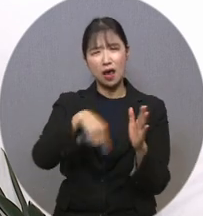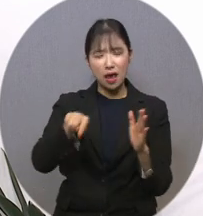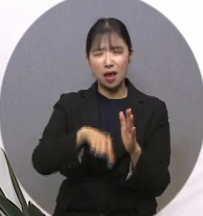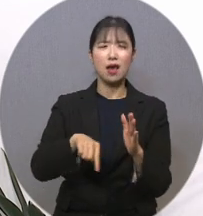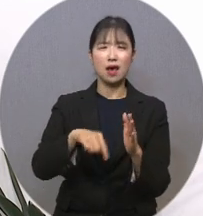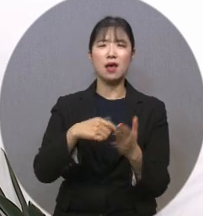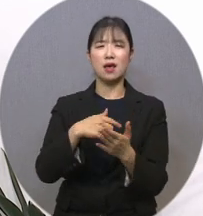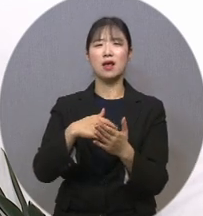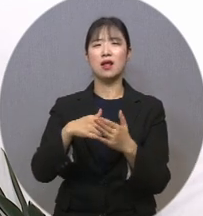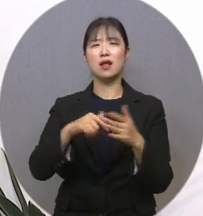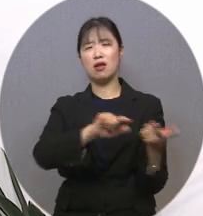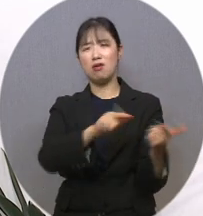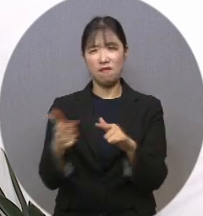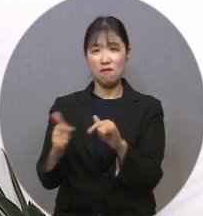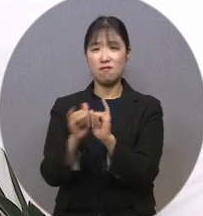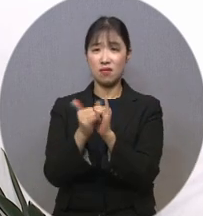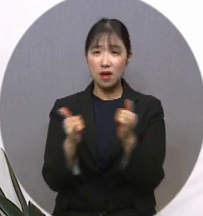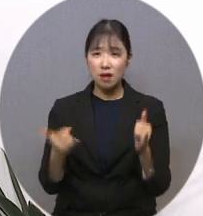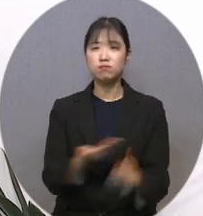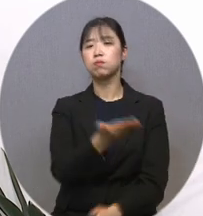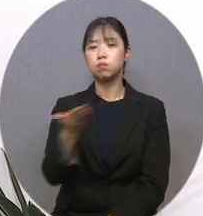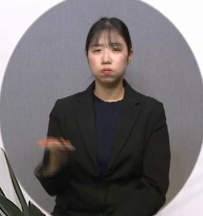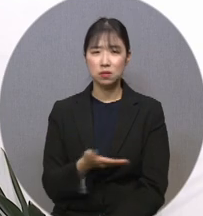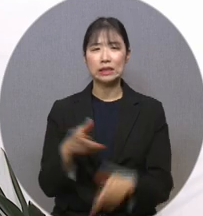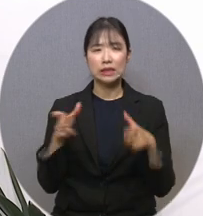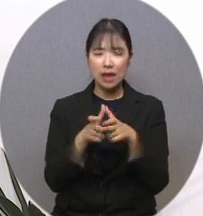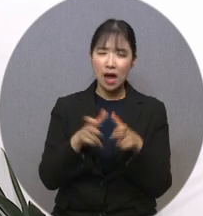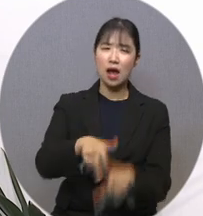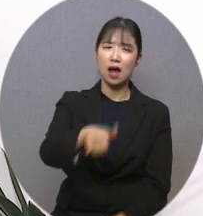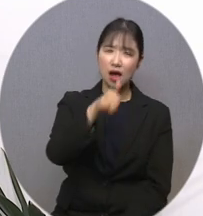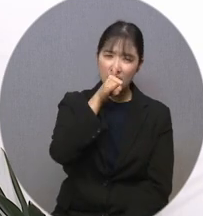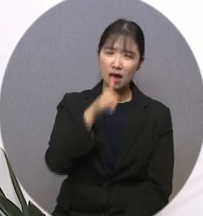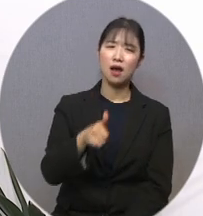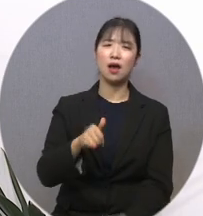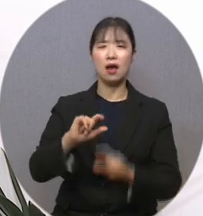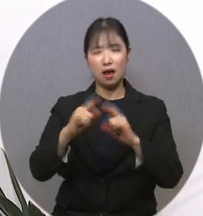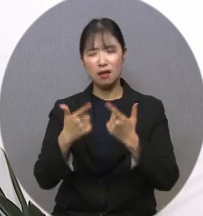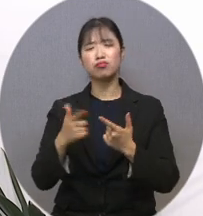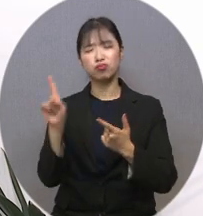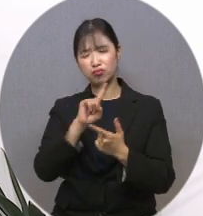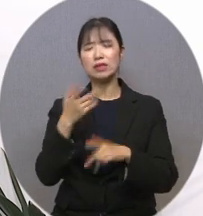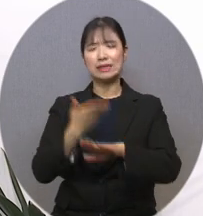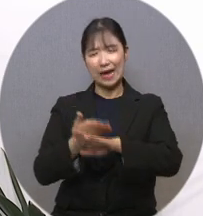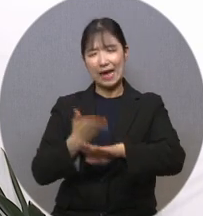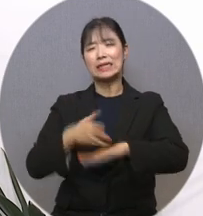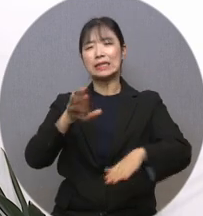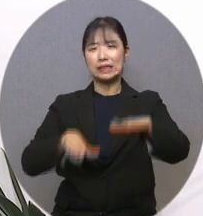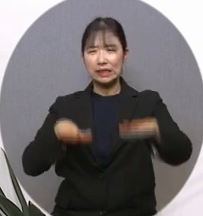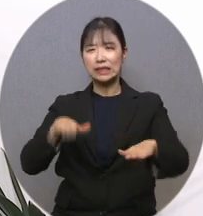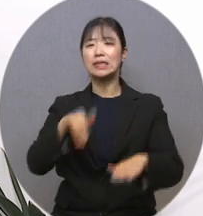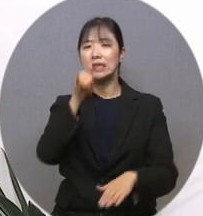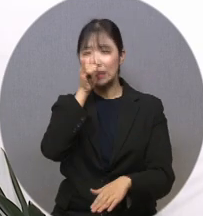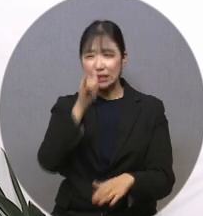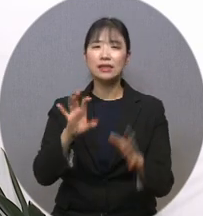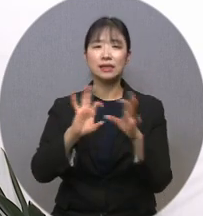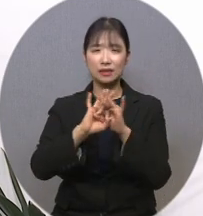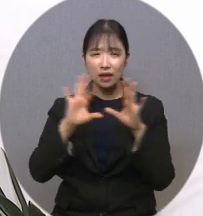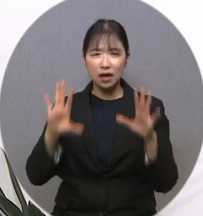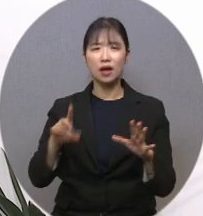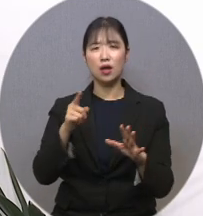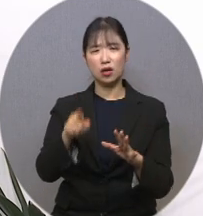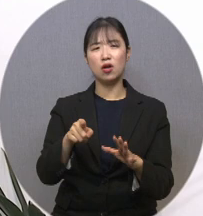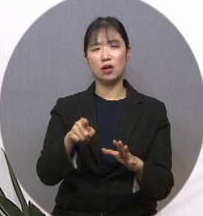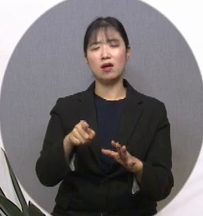계층의 분들이 뭐 장애가 있든 또는 여러 가지 어떤 차이가 있든 그로 인해서